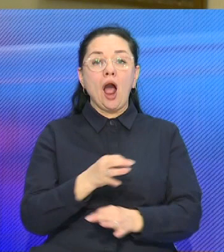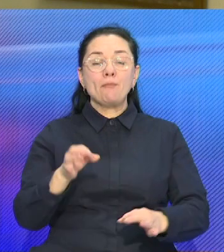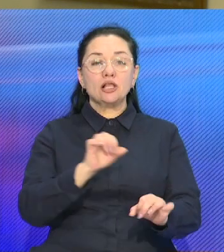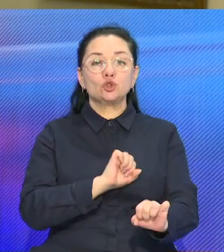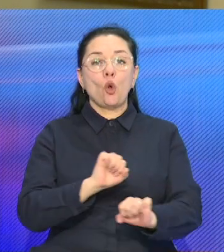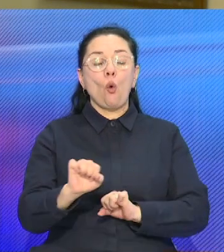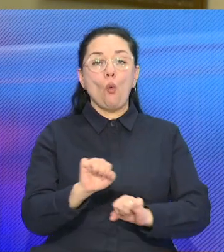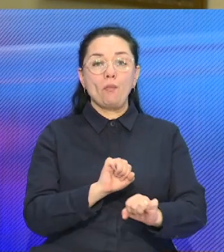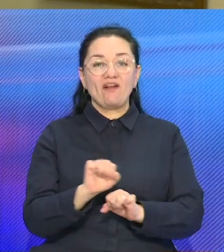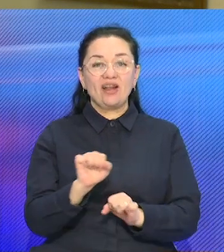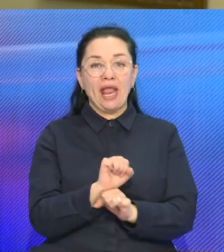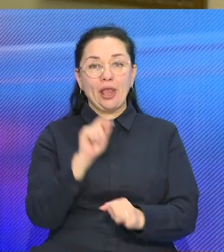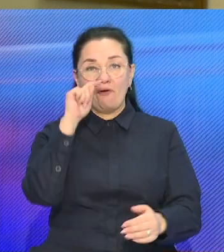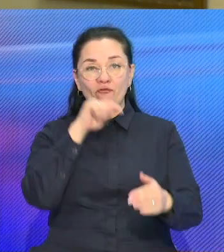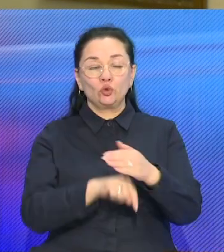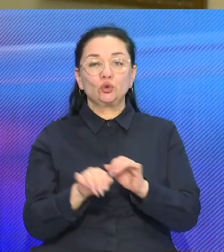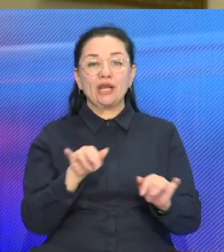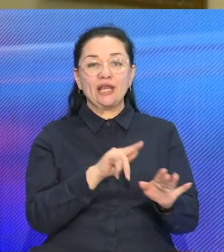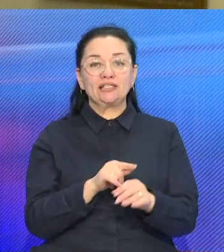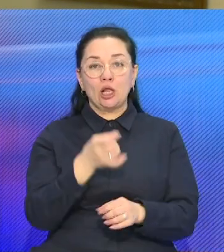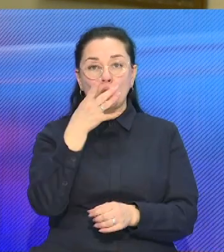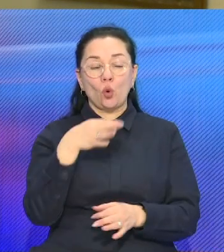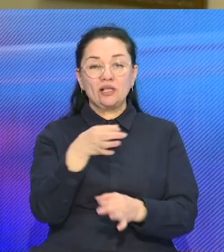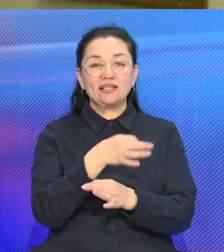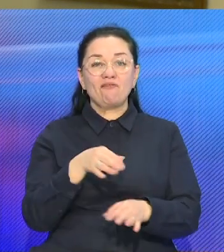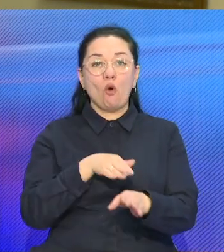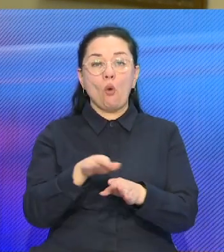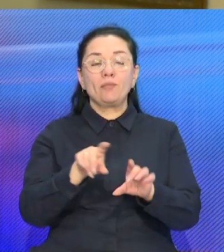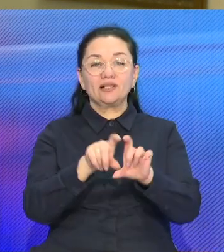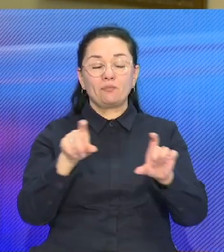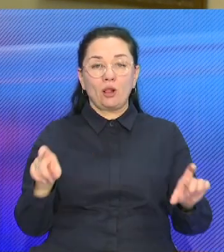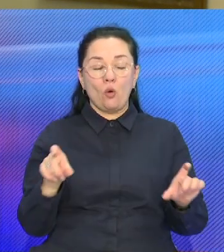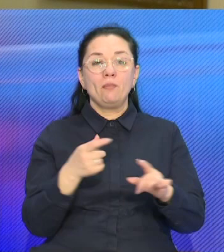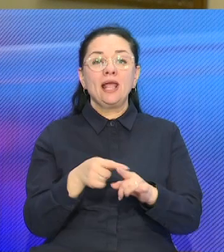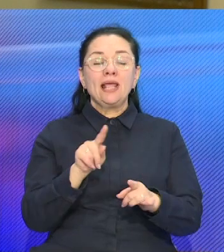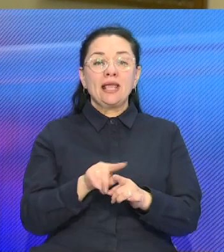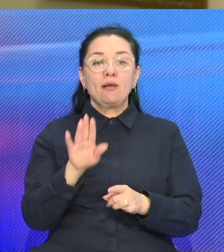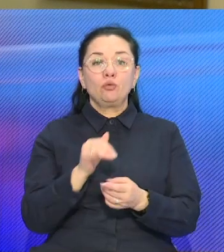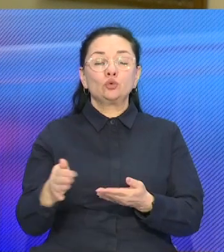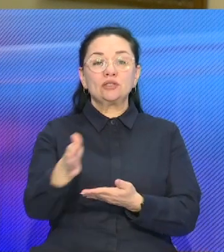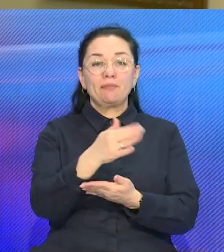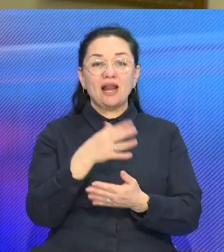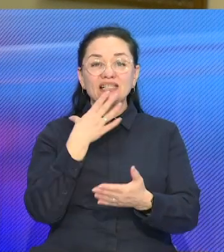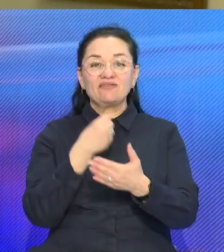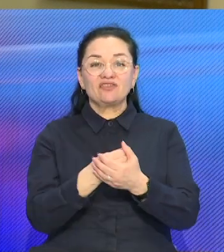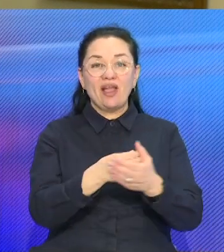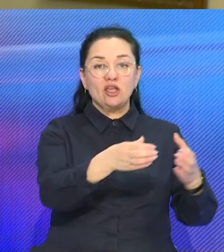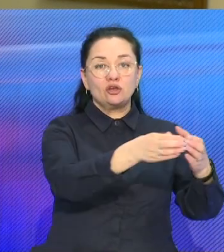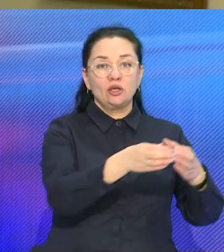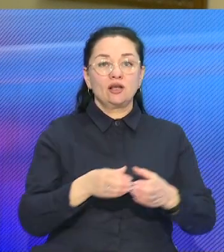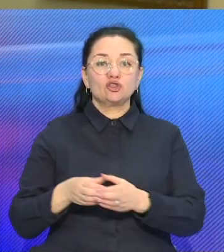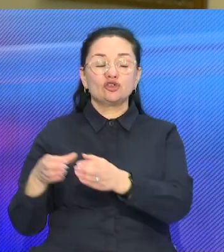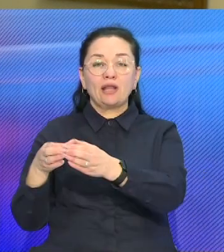будет в управлении внутренних дел Гродненского облсполкома. В территориальных органах внутренних дел будут создаваться свои штабы. Из этих штабов